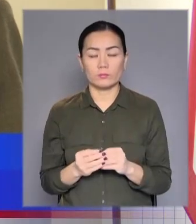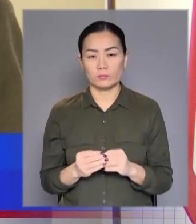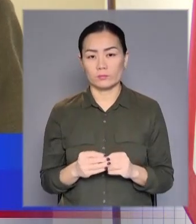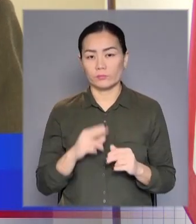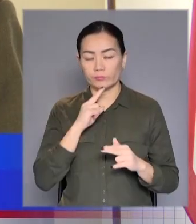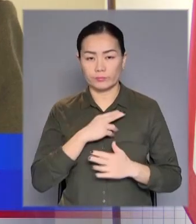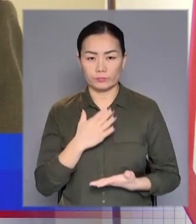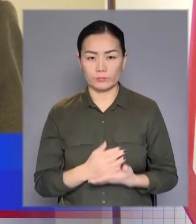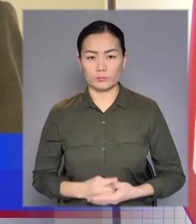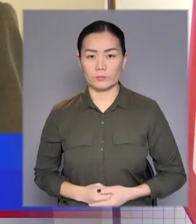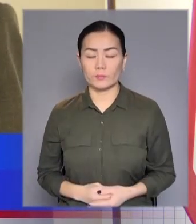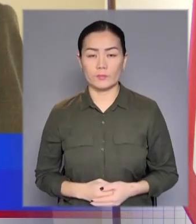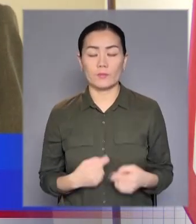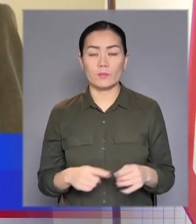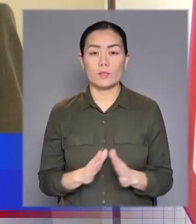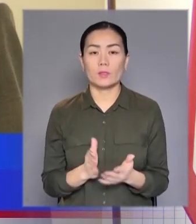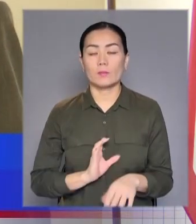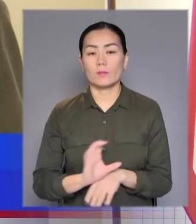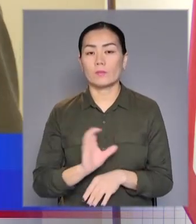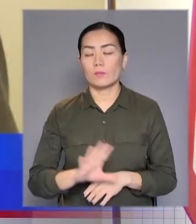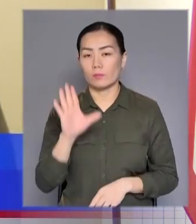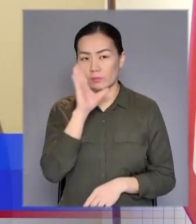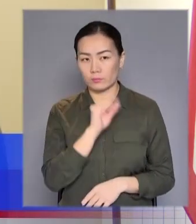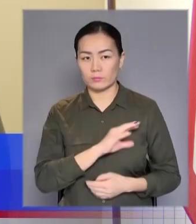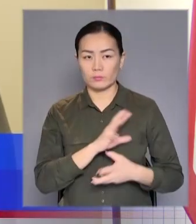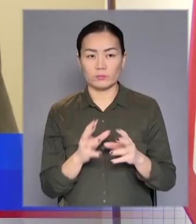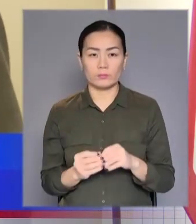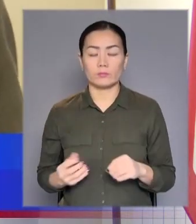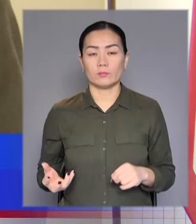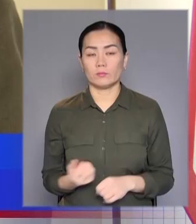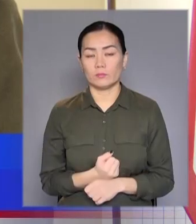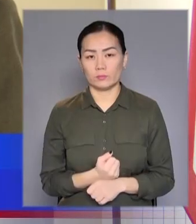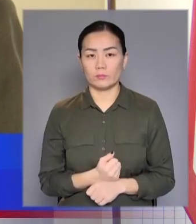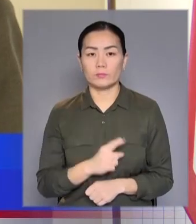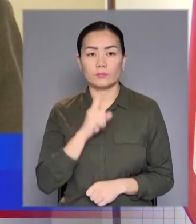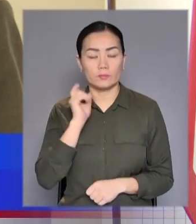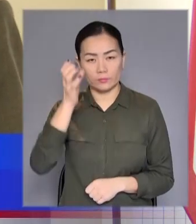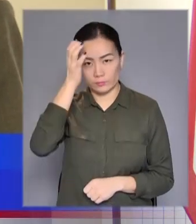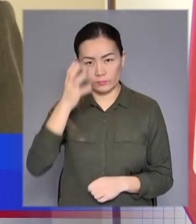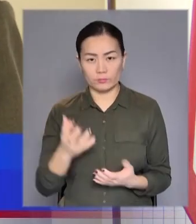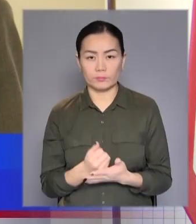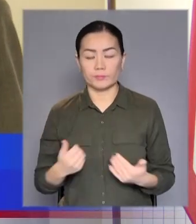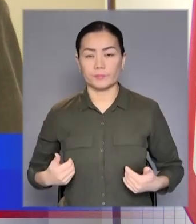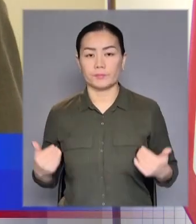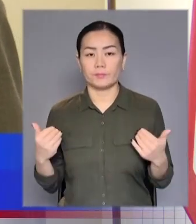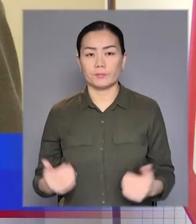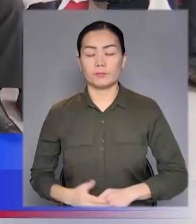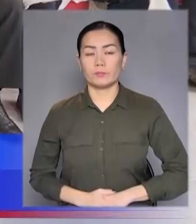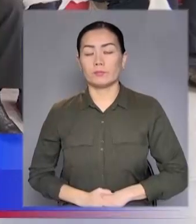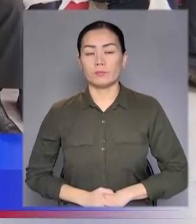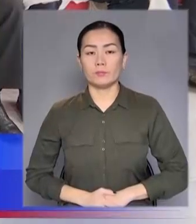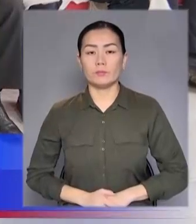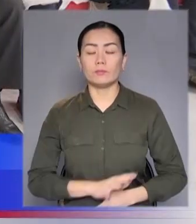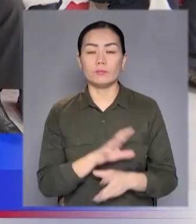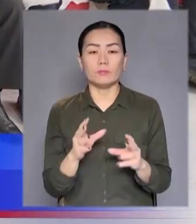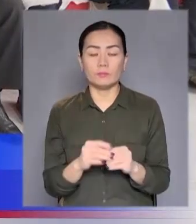ғой. Бұл әлі талай кітап шығады, Сарайшық тек қана жас ғалымдарға үлкен табыс тілеймін.